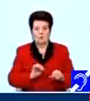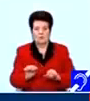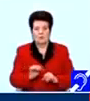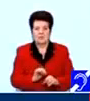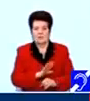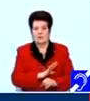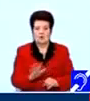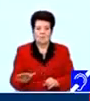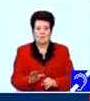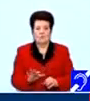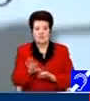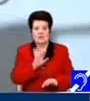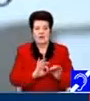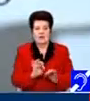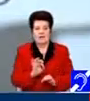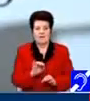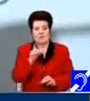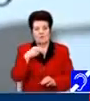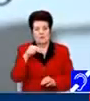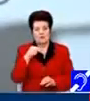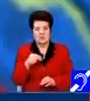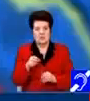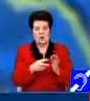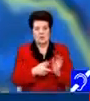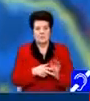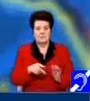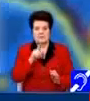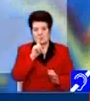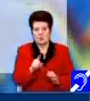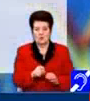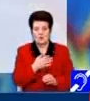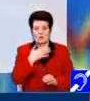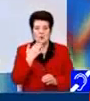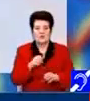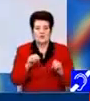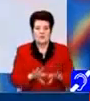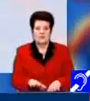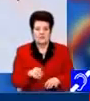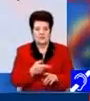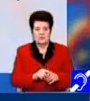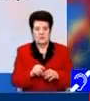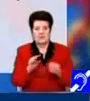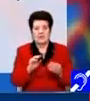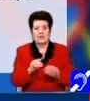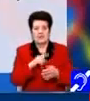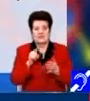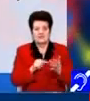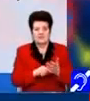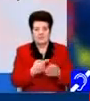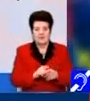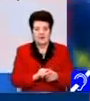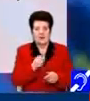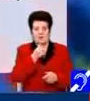nu au fost în stare să aleagă un președinte timp de 18 luni. Multe decizii ale guvernării au trezit semne de întrebare. Autoritățile